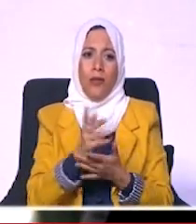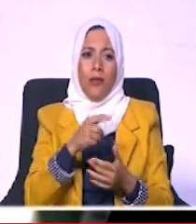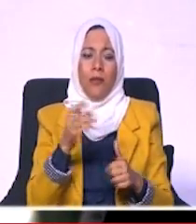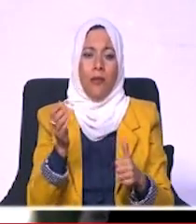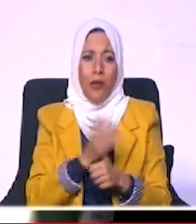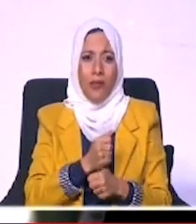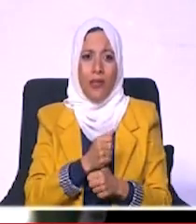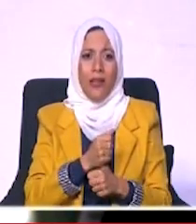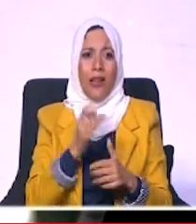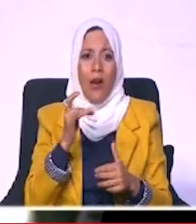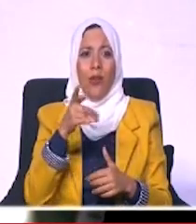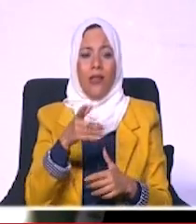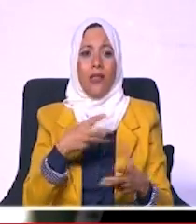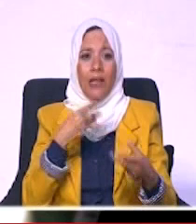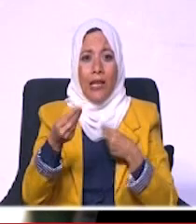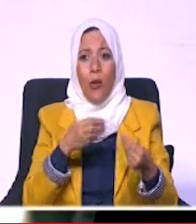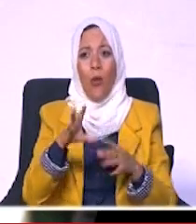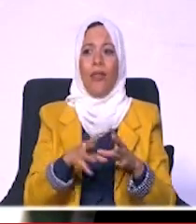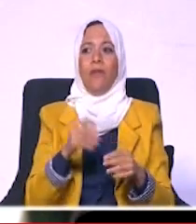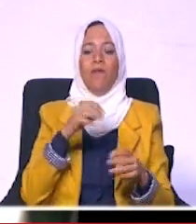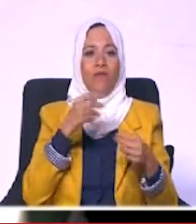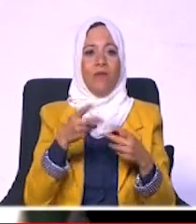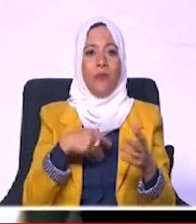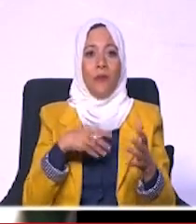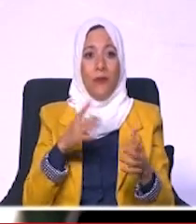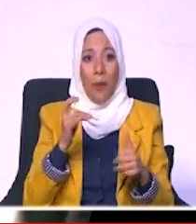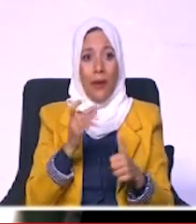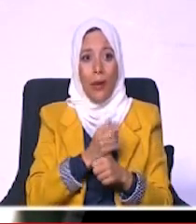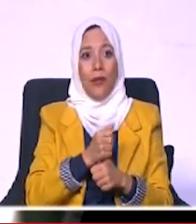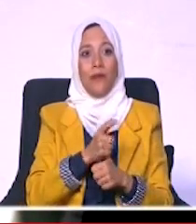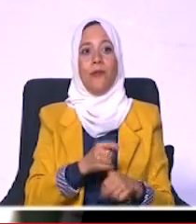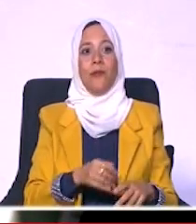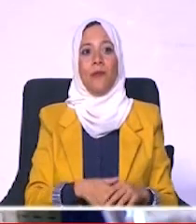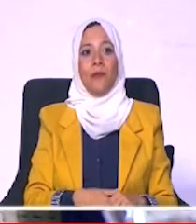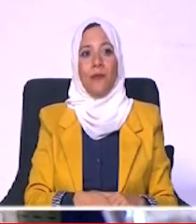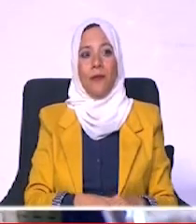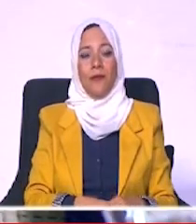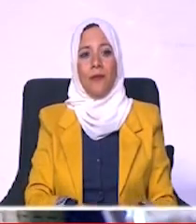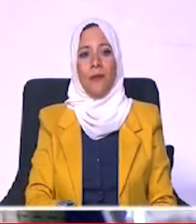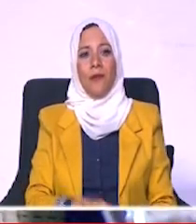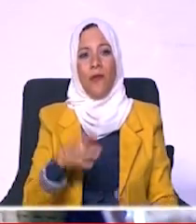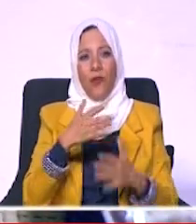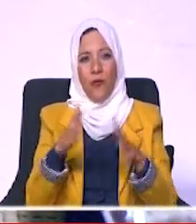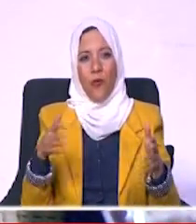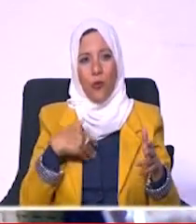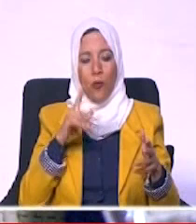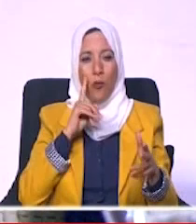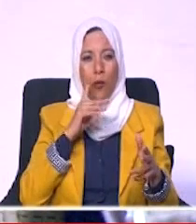متجوزين، الجواز كده طبيعته، كده طبيعة الجواز كده. سيبك بقى من